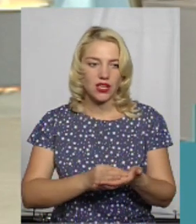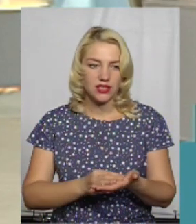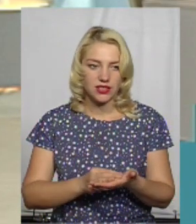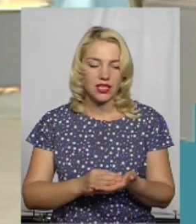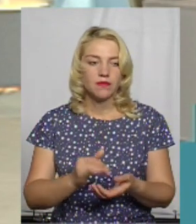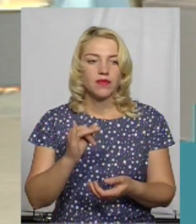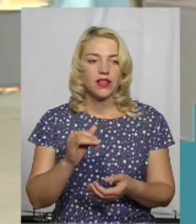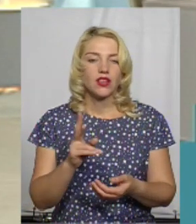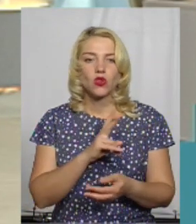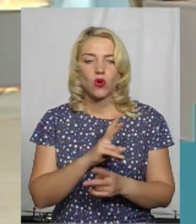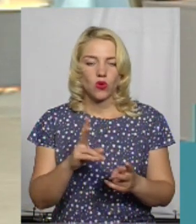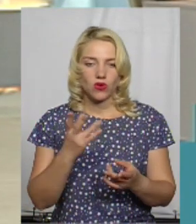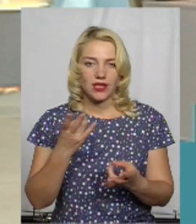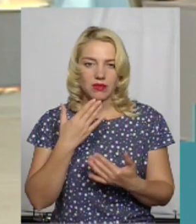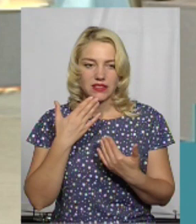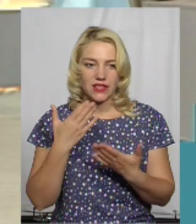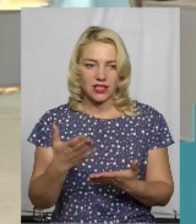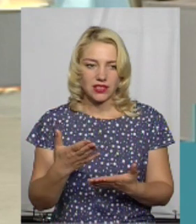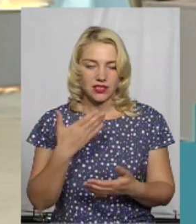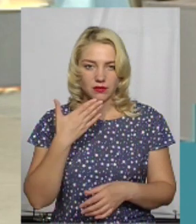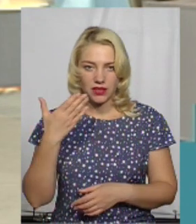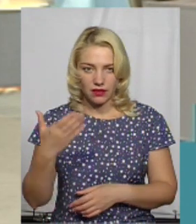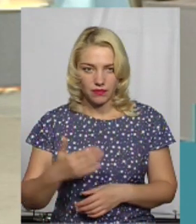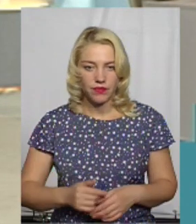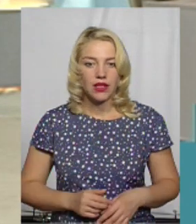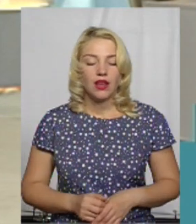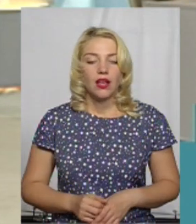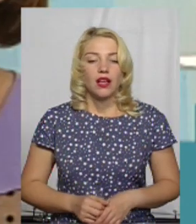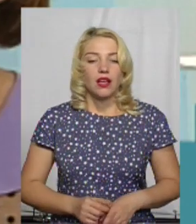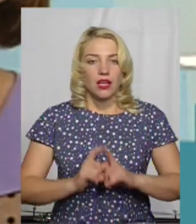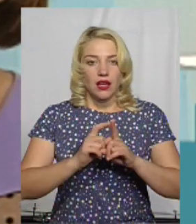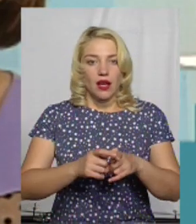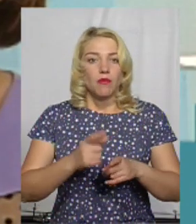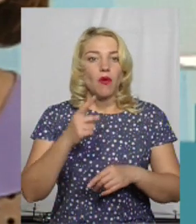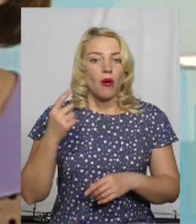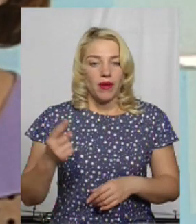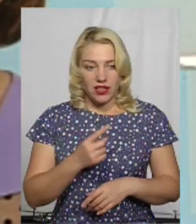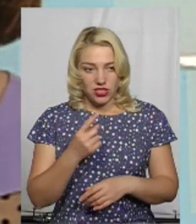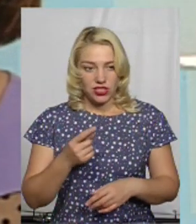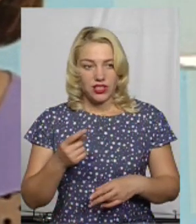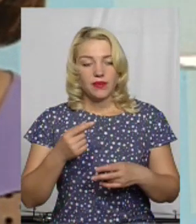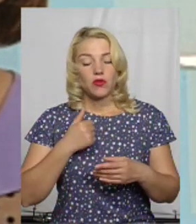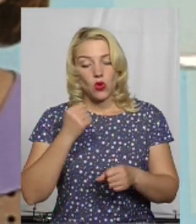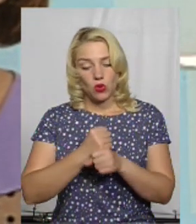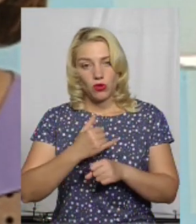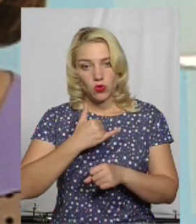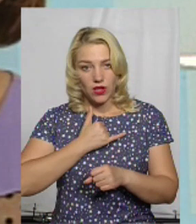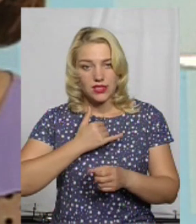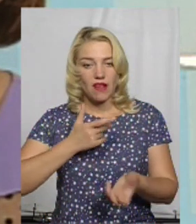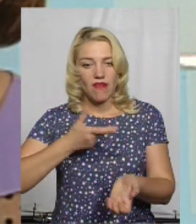І кому, до кого батькам звертатися? Дивіться, по-перше, звернутися треба, роблять в нас